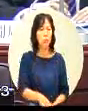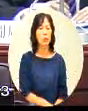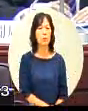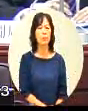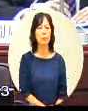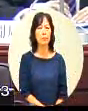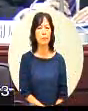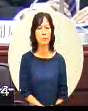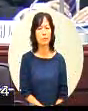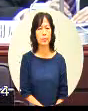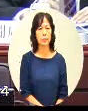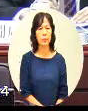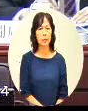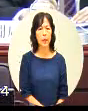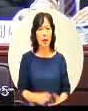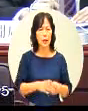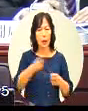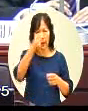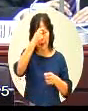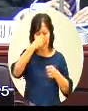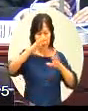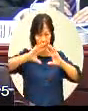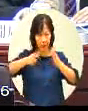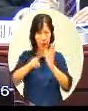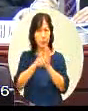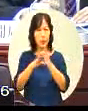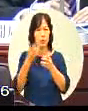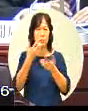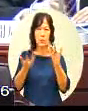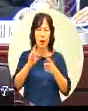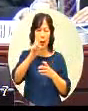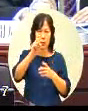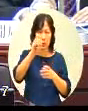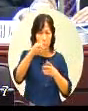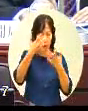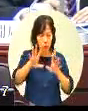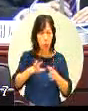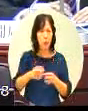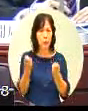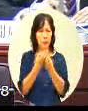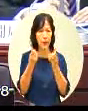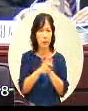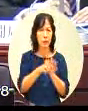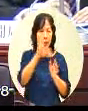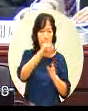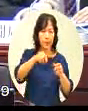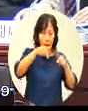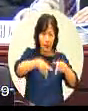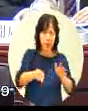8786例，那菲律宾大概是10万多例，巴西